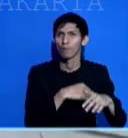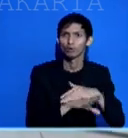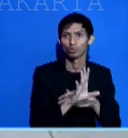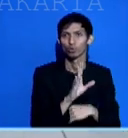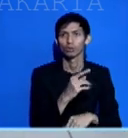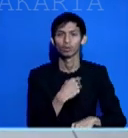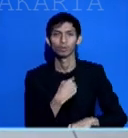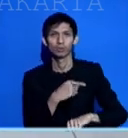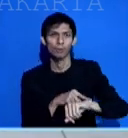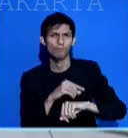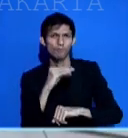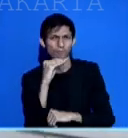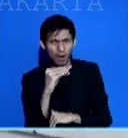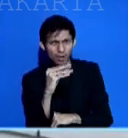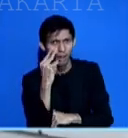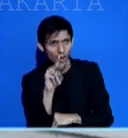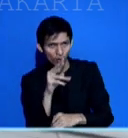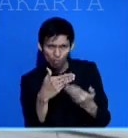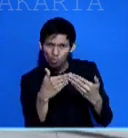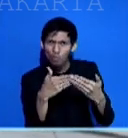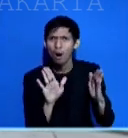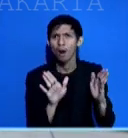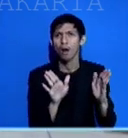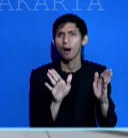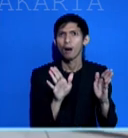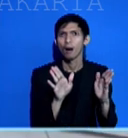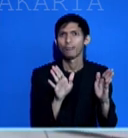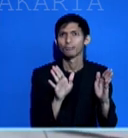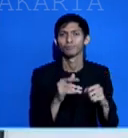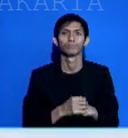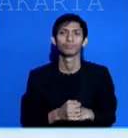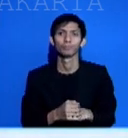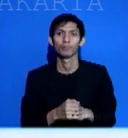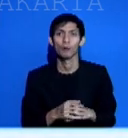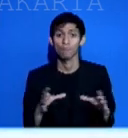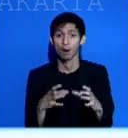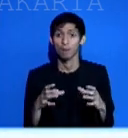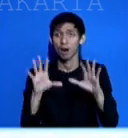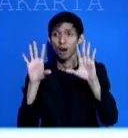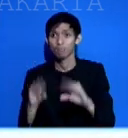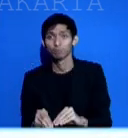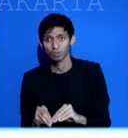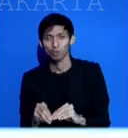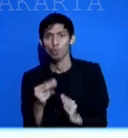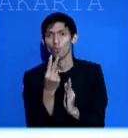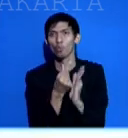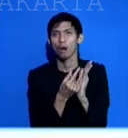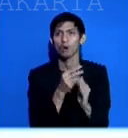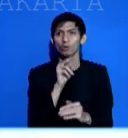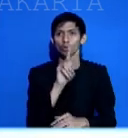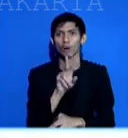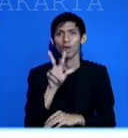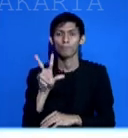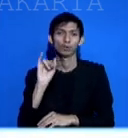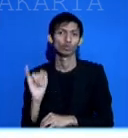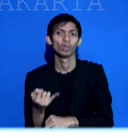lebih teliti, pintu depan terbuka dan barang dagangan pun berantakan. Bahkan uang yang berada di dalam brankas sebanyak 28 juta rupiah juga